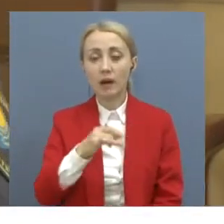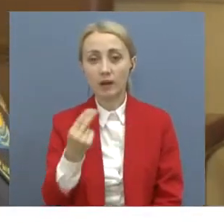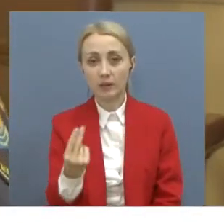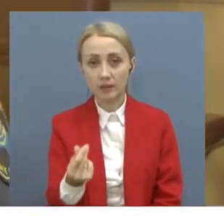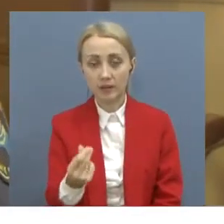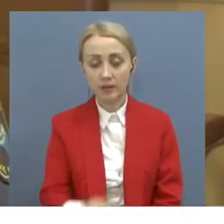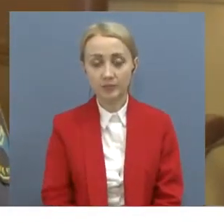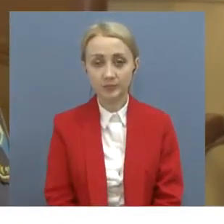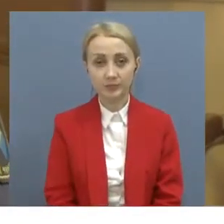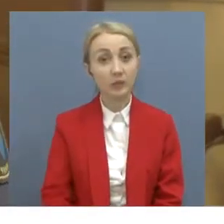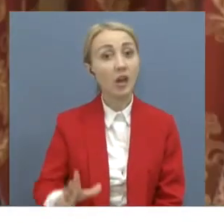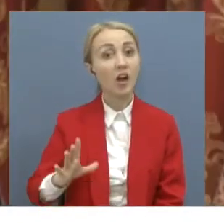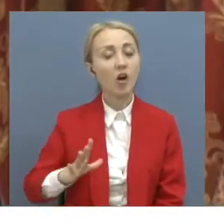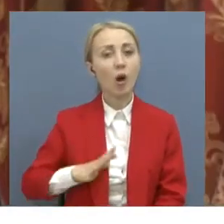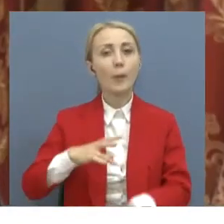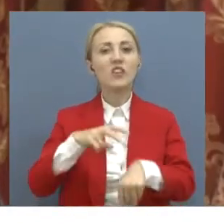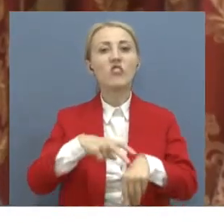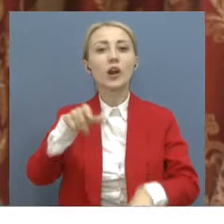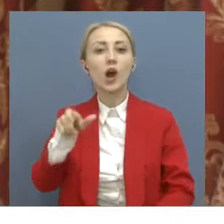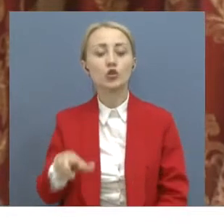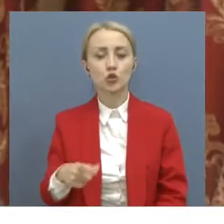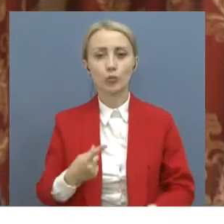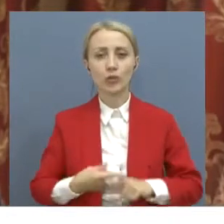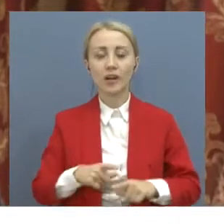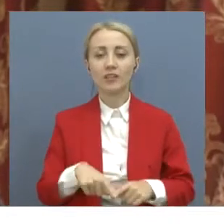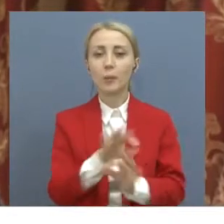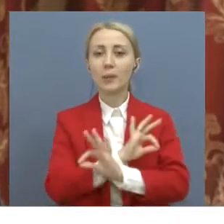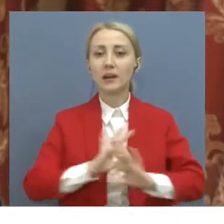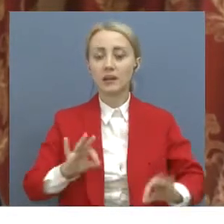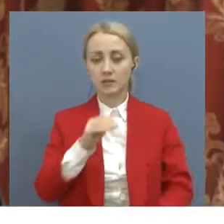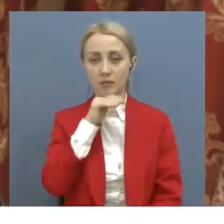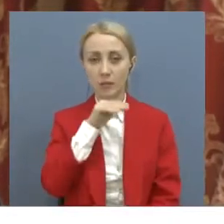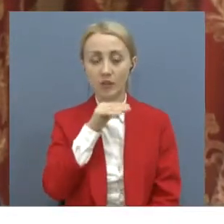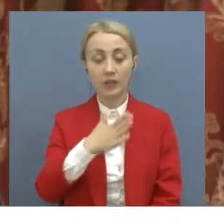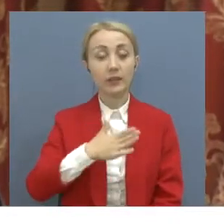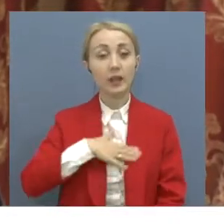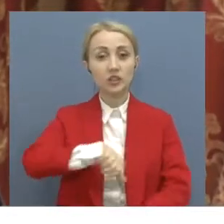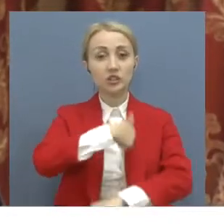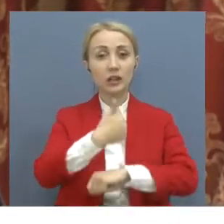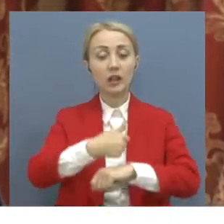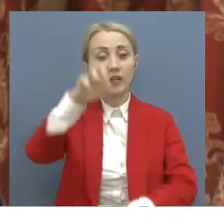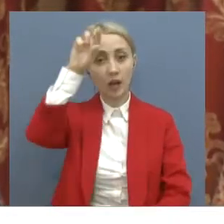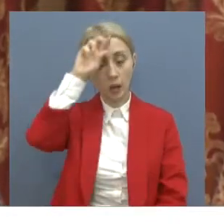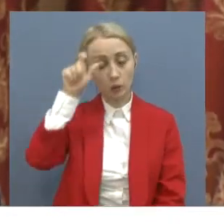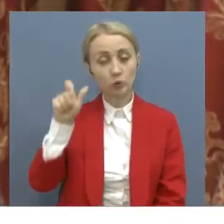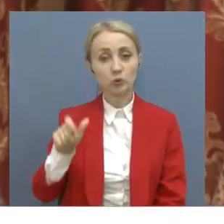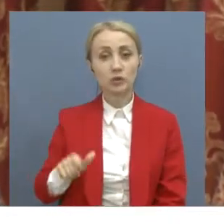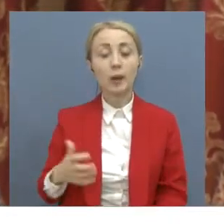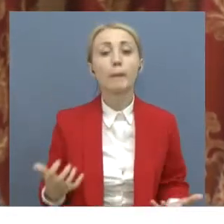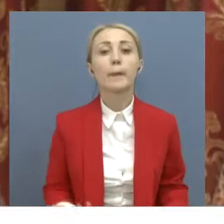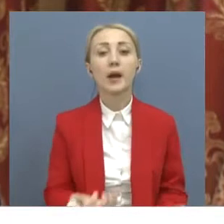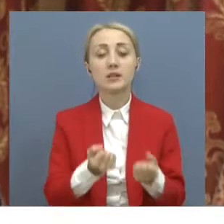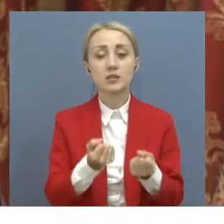болу мәртебелі, әрі жауапты мамандық екені баршамызға белгілі. Қазақ халқы бірінші